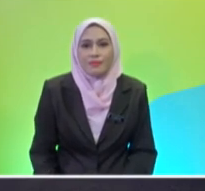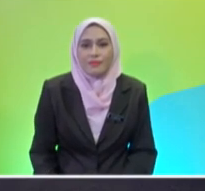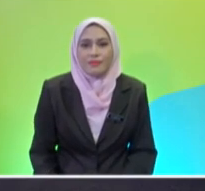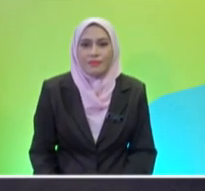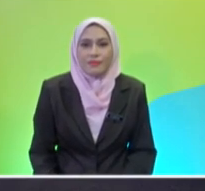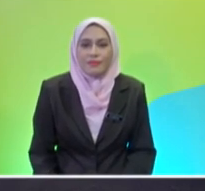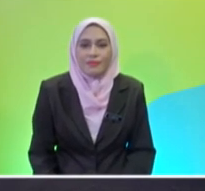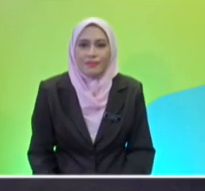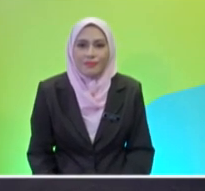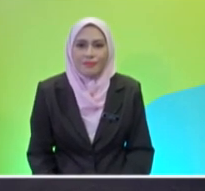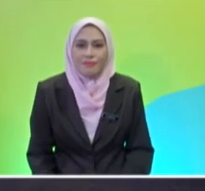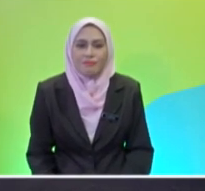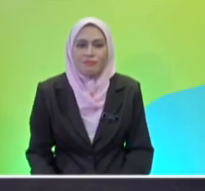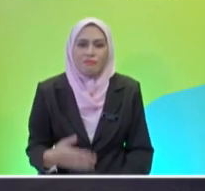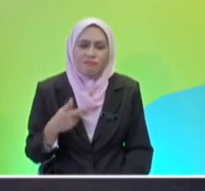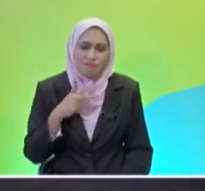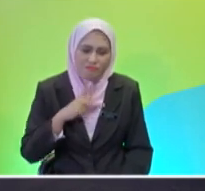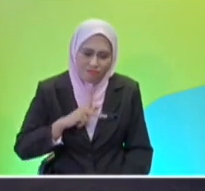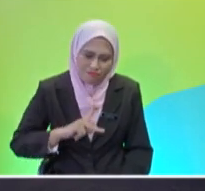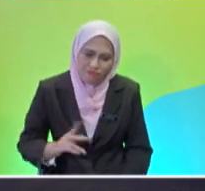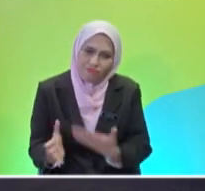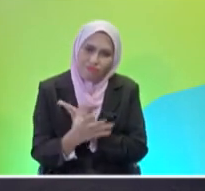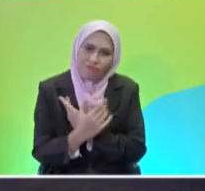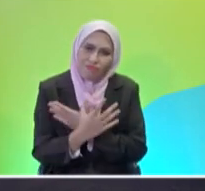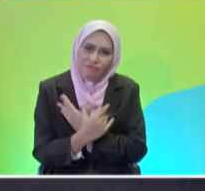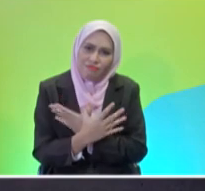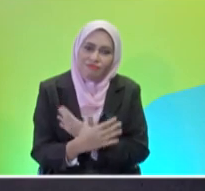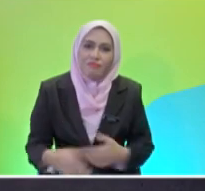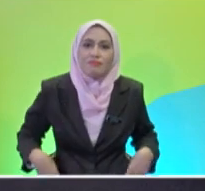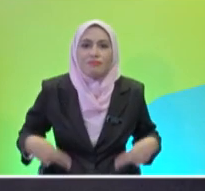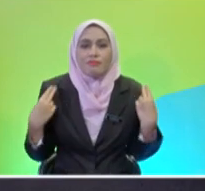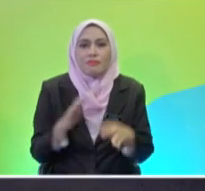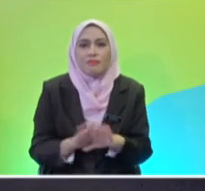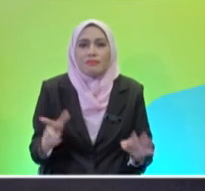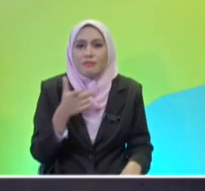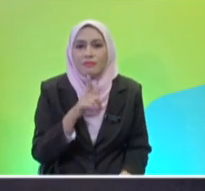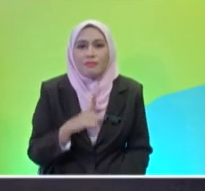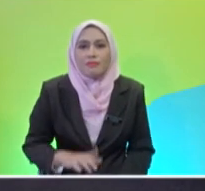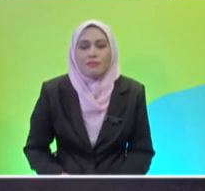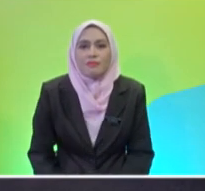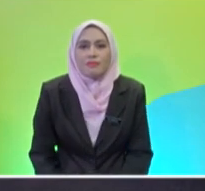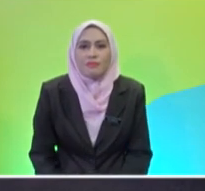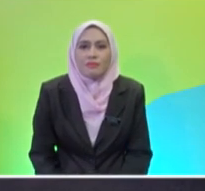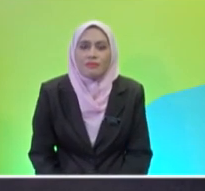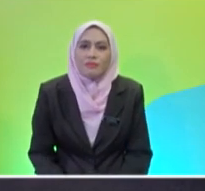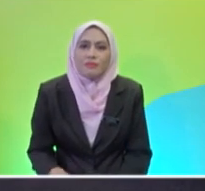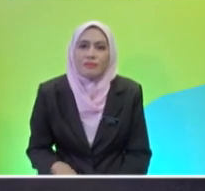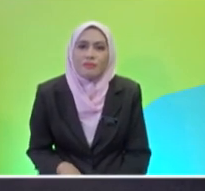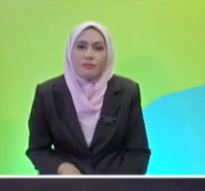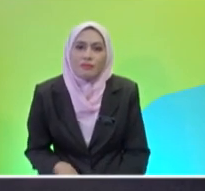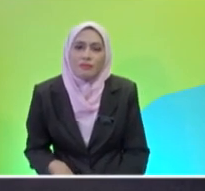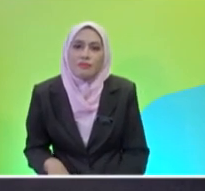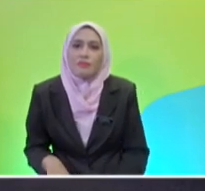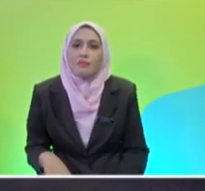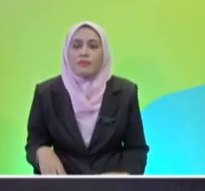Siap rama-rama. Hidup tak lama. Sedih, cikgu. Kan? Baiklah cikgu. Ha, itulah dia kita nak tanya